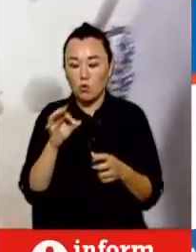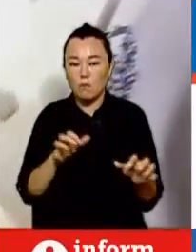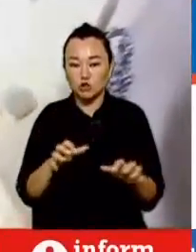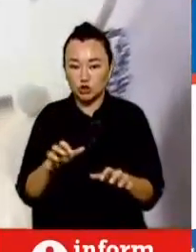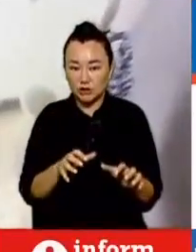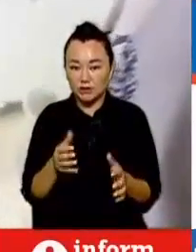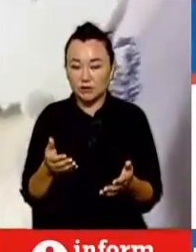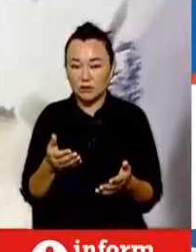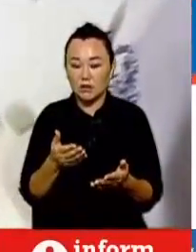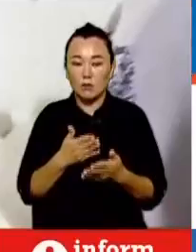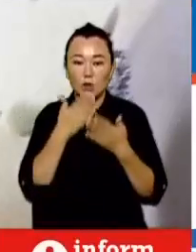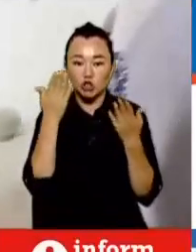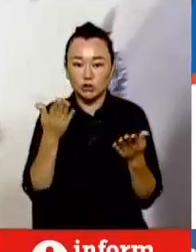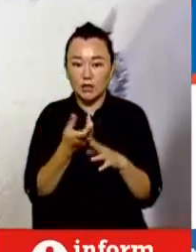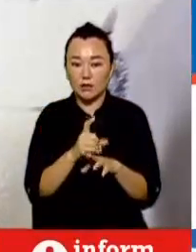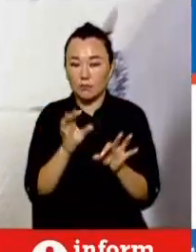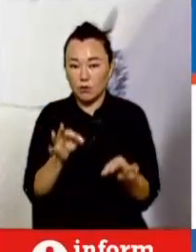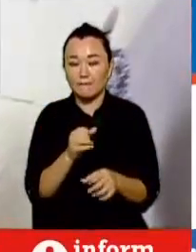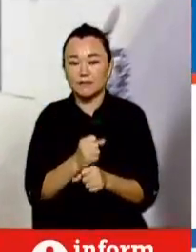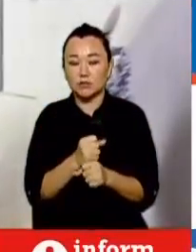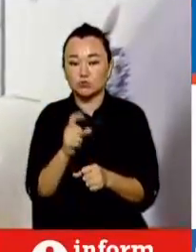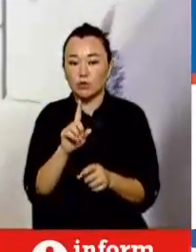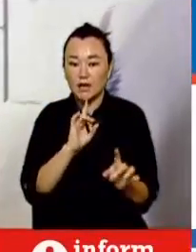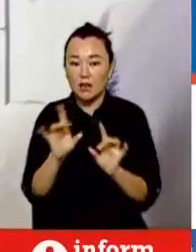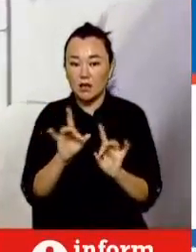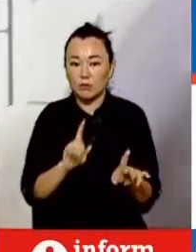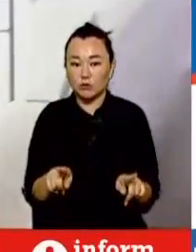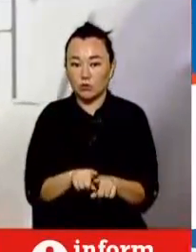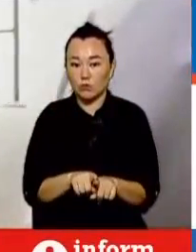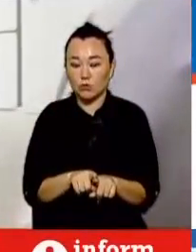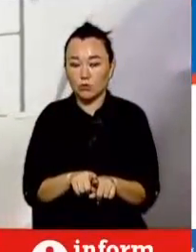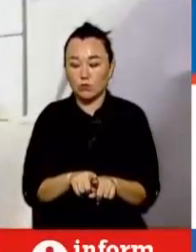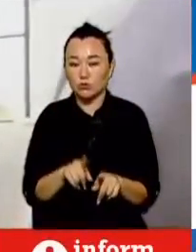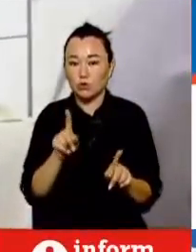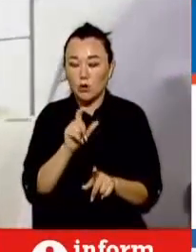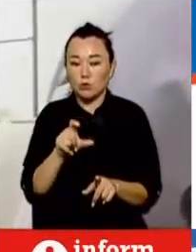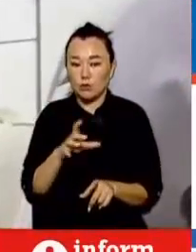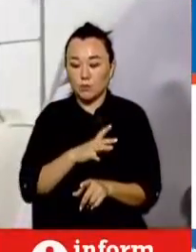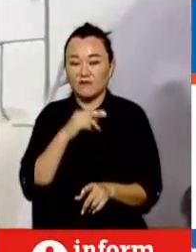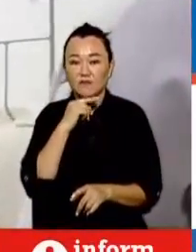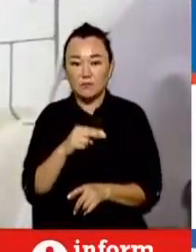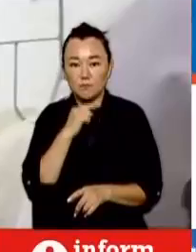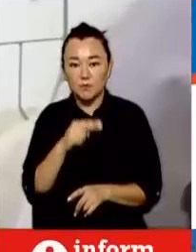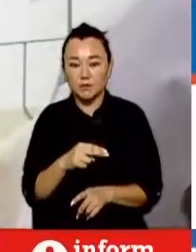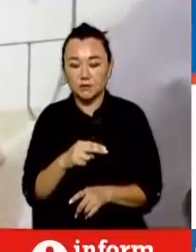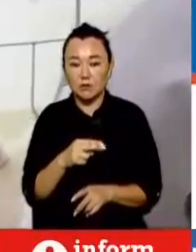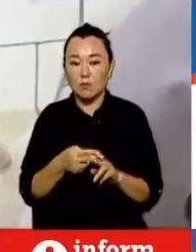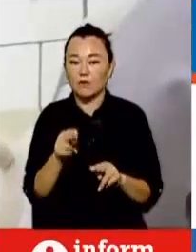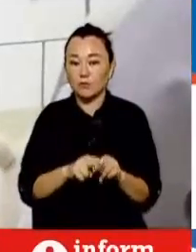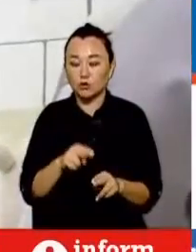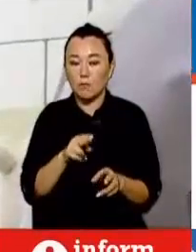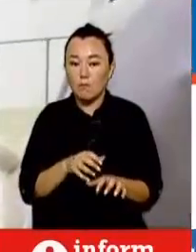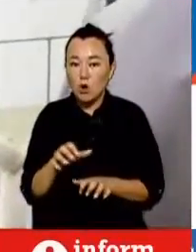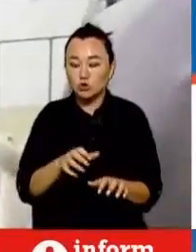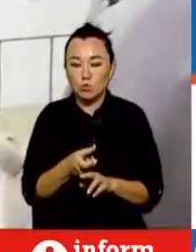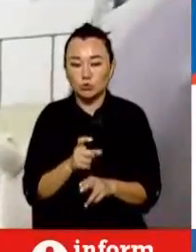мошенниках. Прочитала, это правильно сделано, что рекламируют такое, чтобы люди были бдительны. Потому что